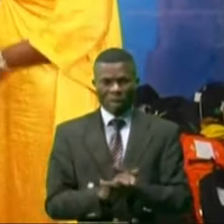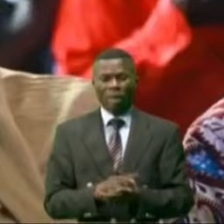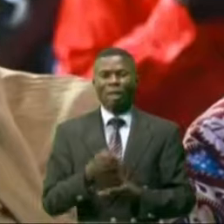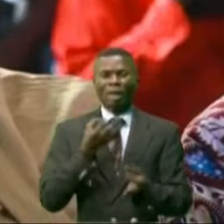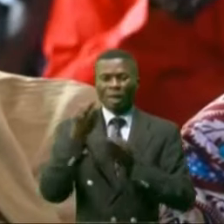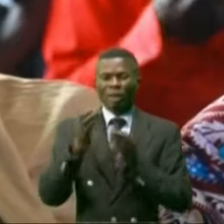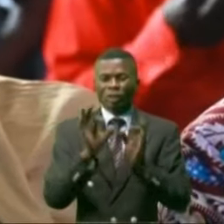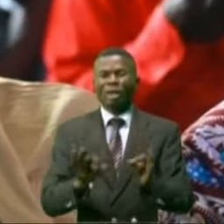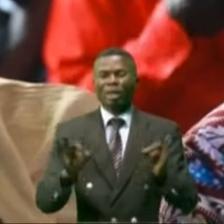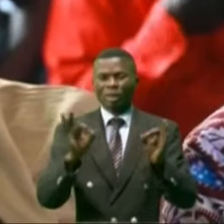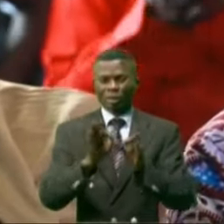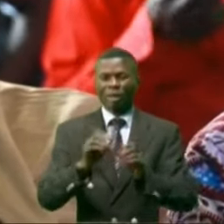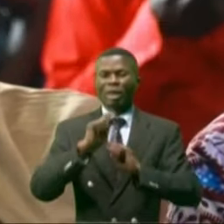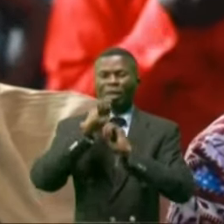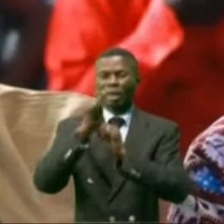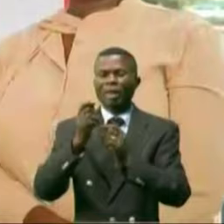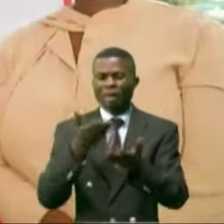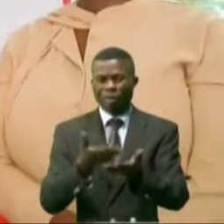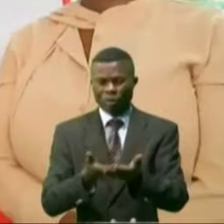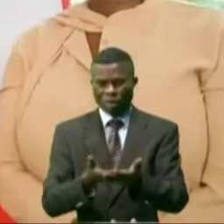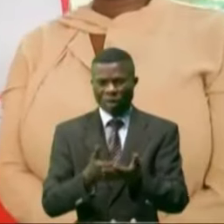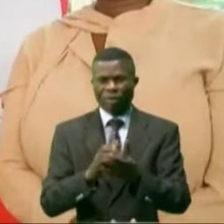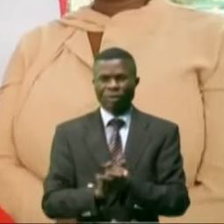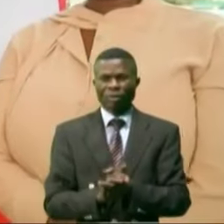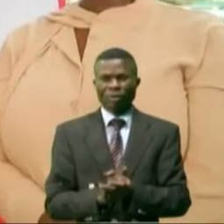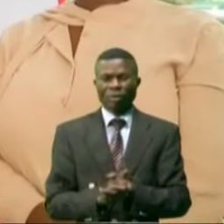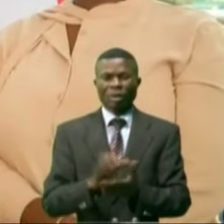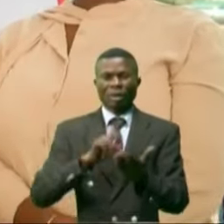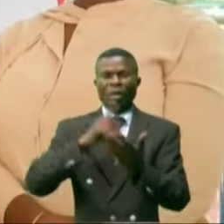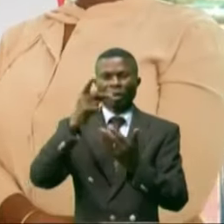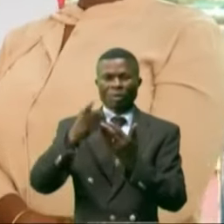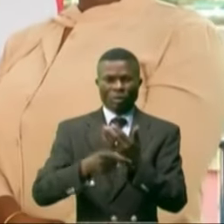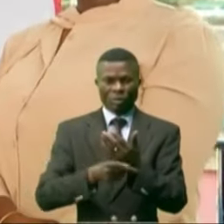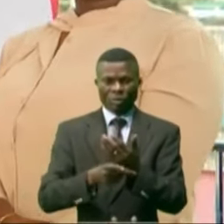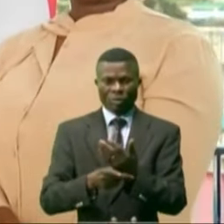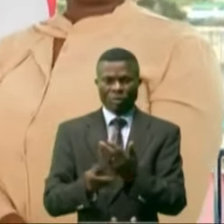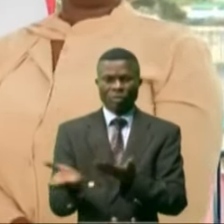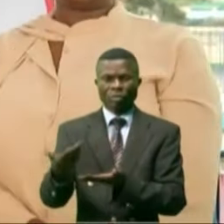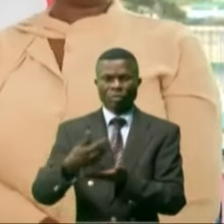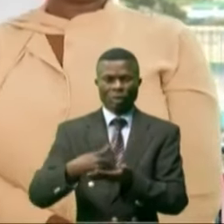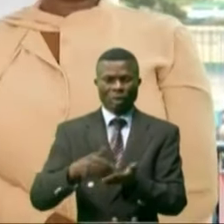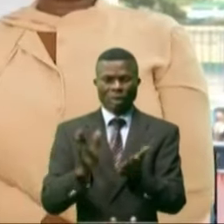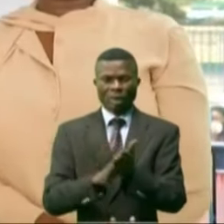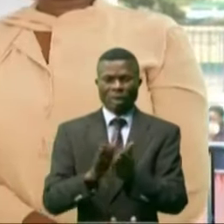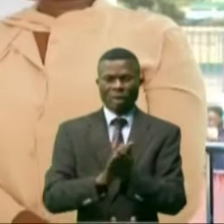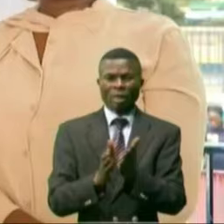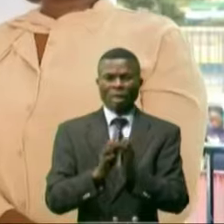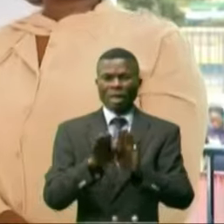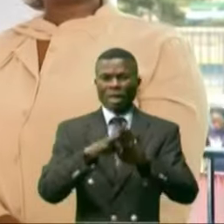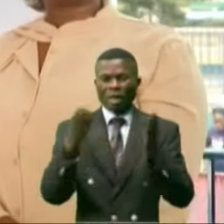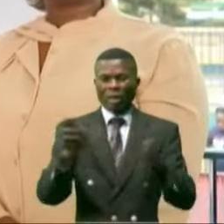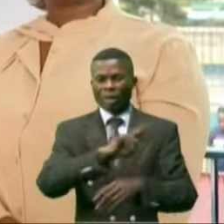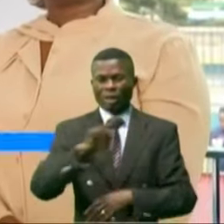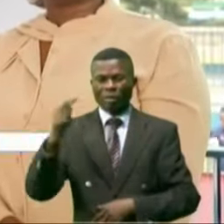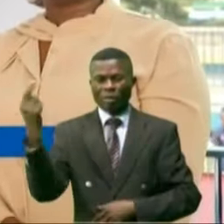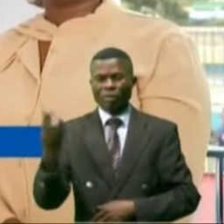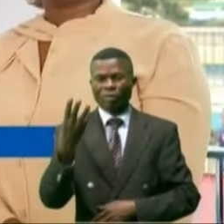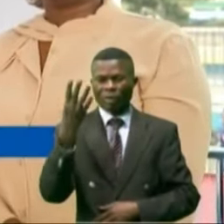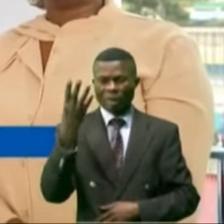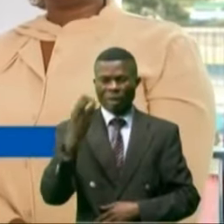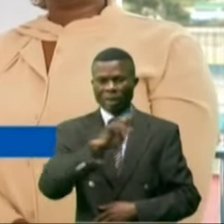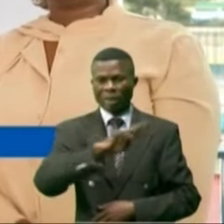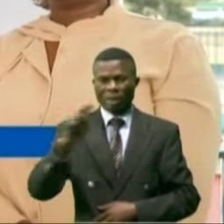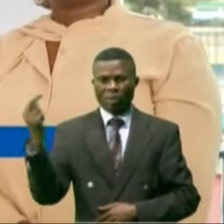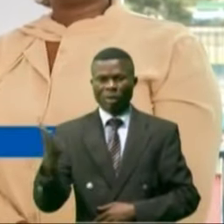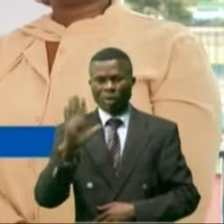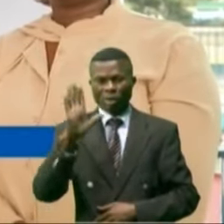explique l'importance de cette activité. Dans le cadre de la rentrée scolaire 2024-2025, la Fondation